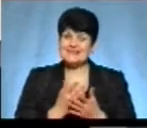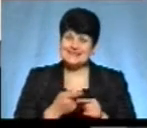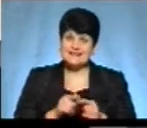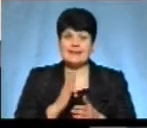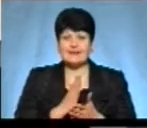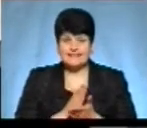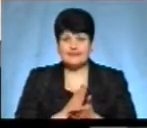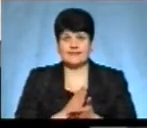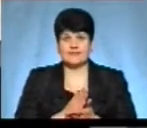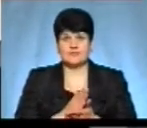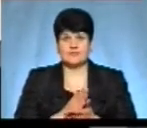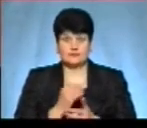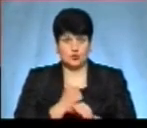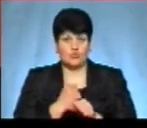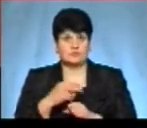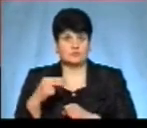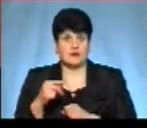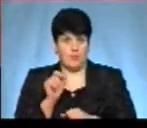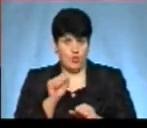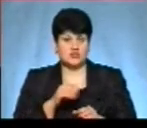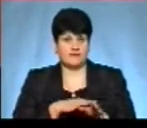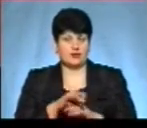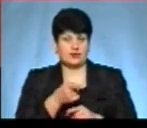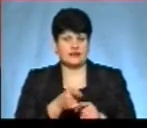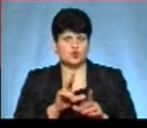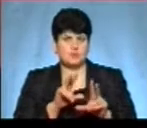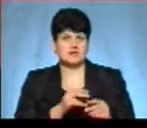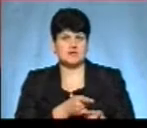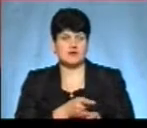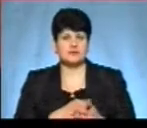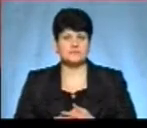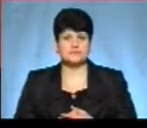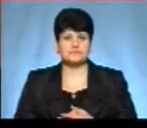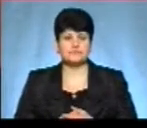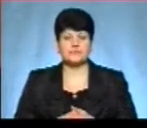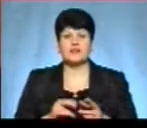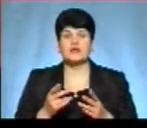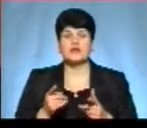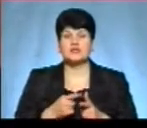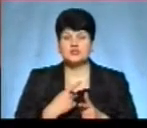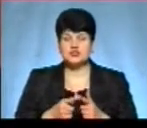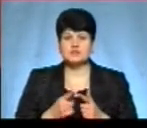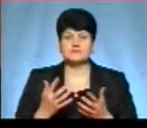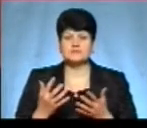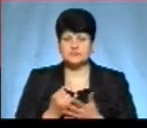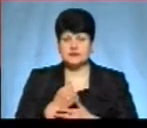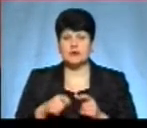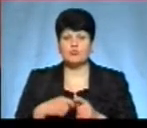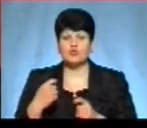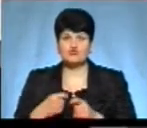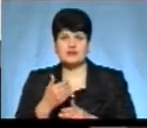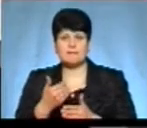повноваженнях самого президента, чи може він виконати те, що він обіцяє. Чи фіксувалися порушення передвиборчої агітації та